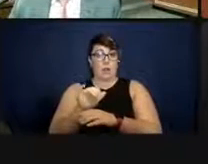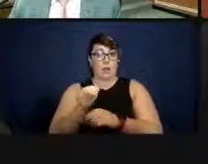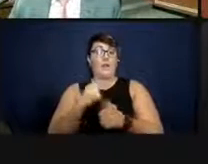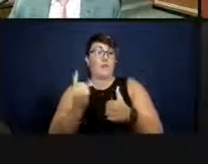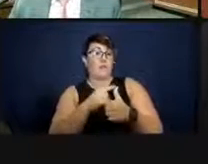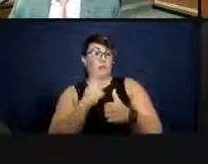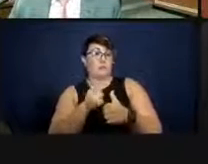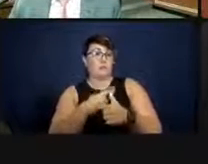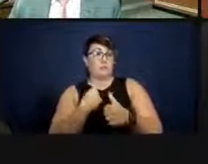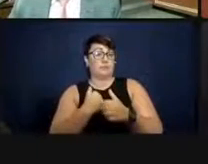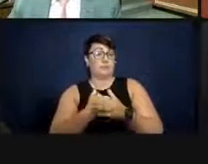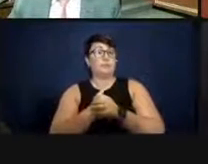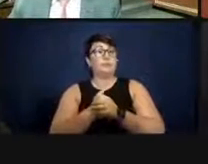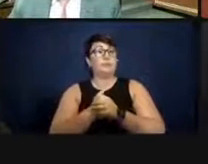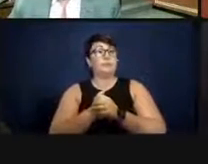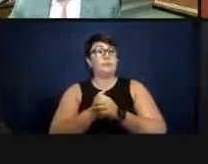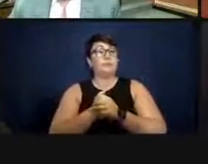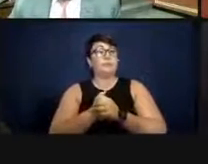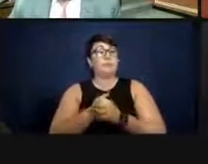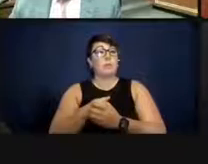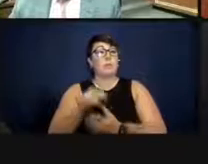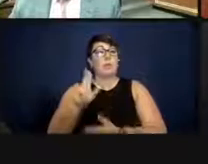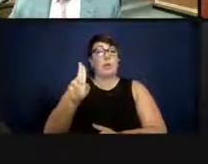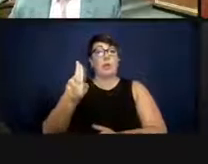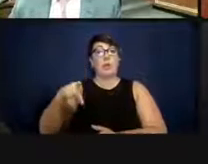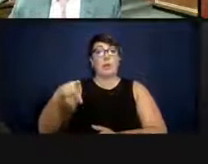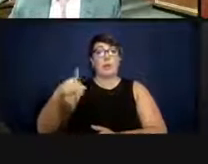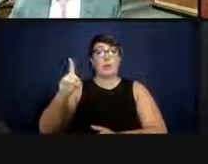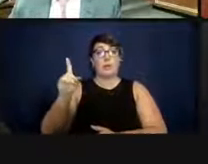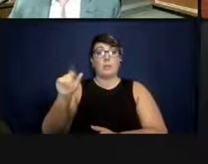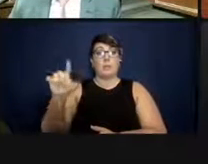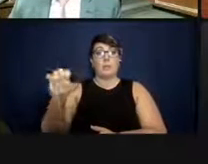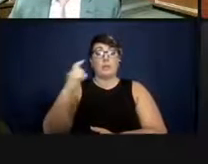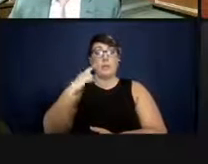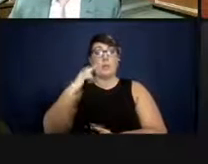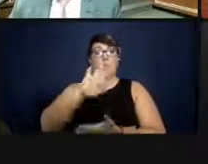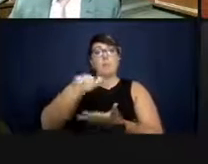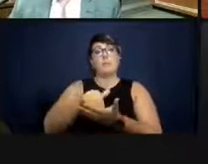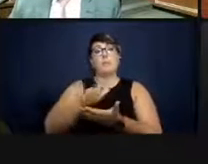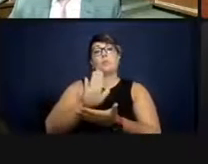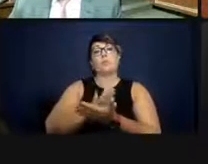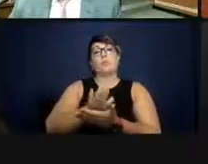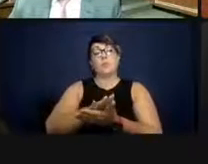هذا المساء. الجلسة الأولى هي تحديث حول